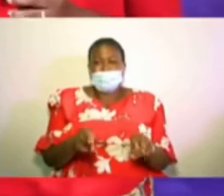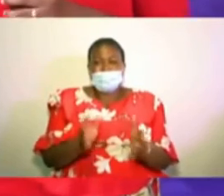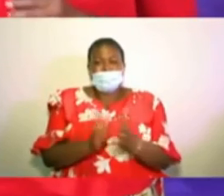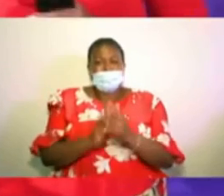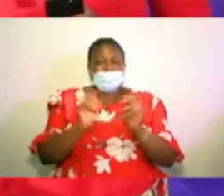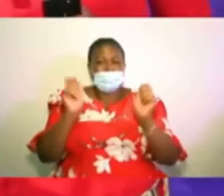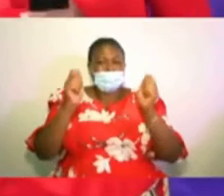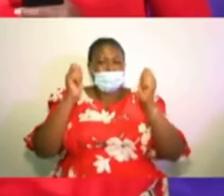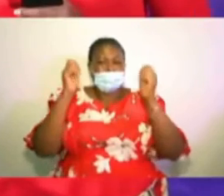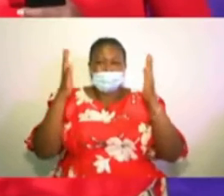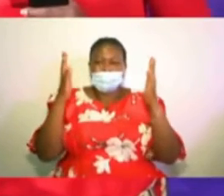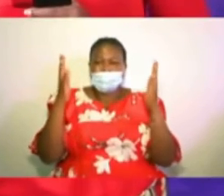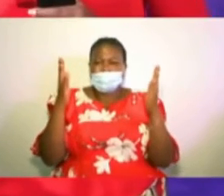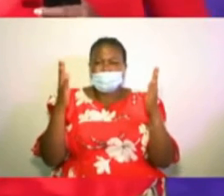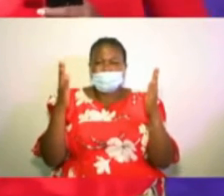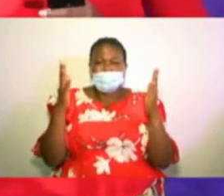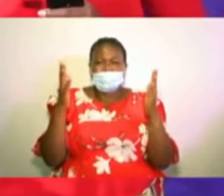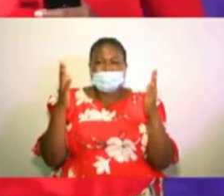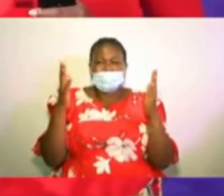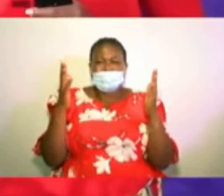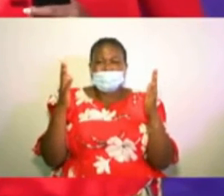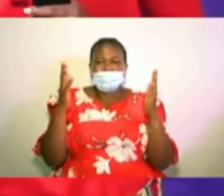Hallelujah. Amen.